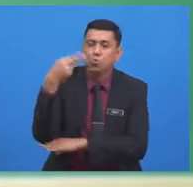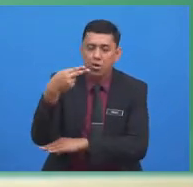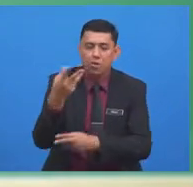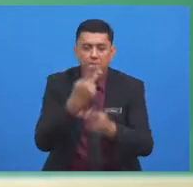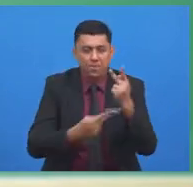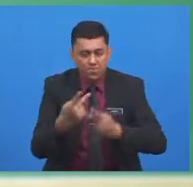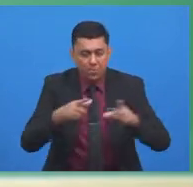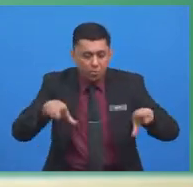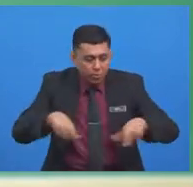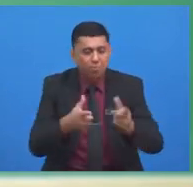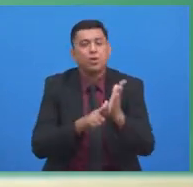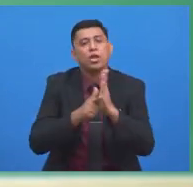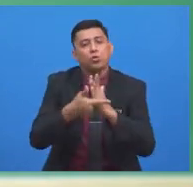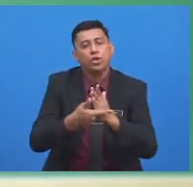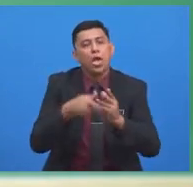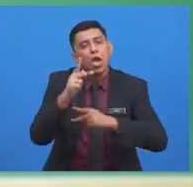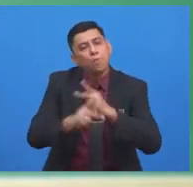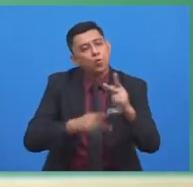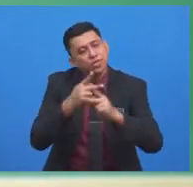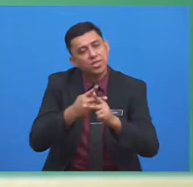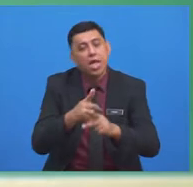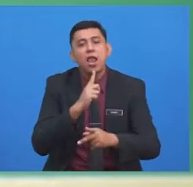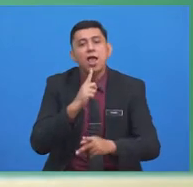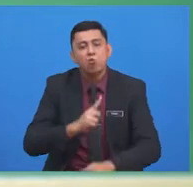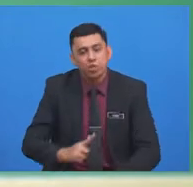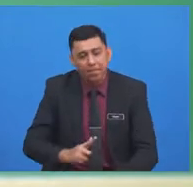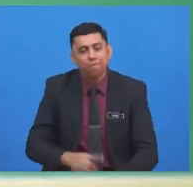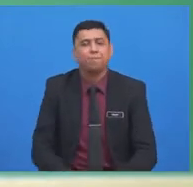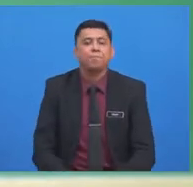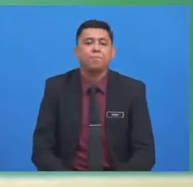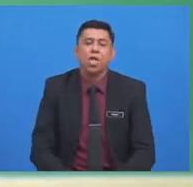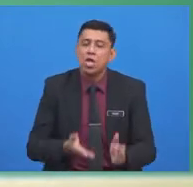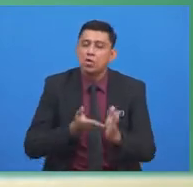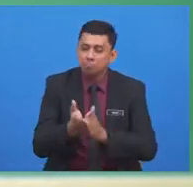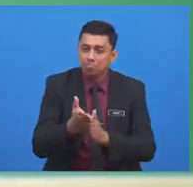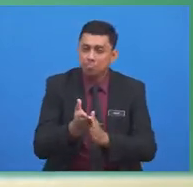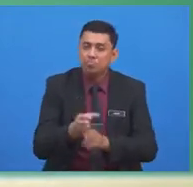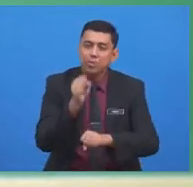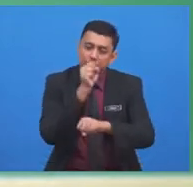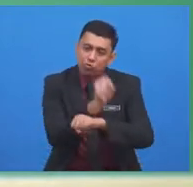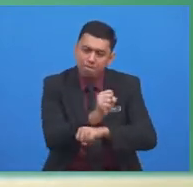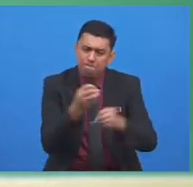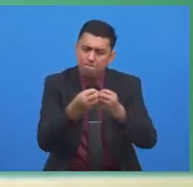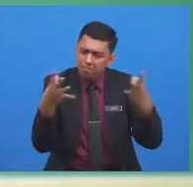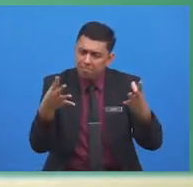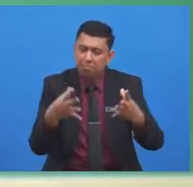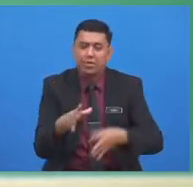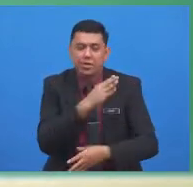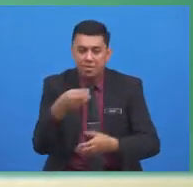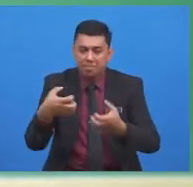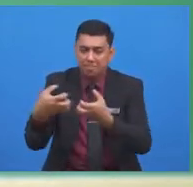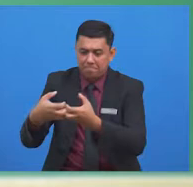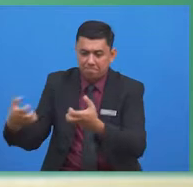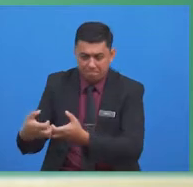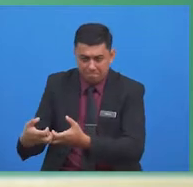kimia berlaku melalui proses larutan. Seterusnya, batuan akan pecah dan